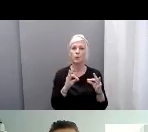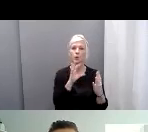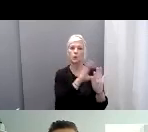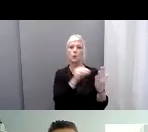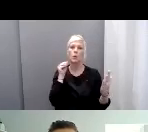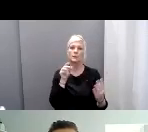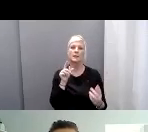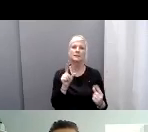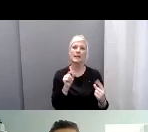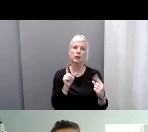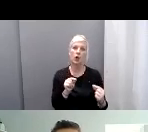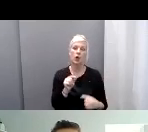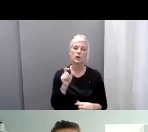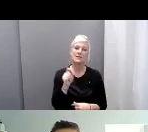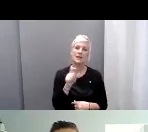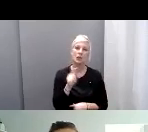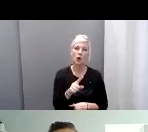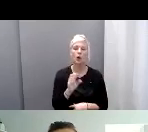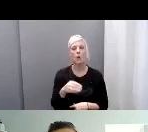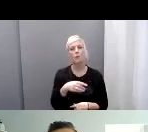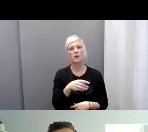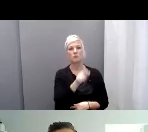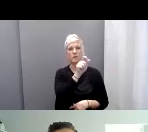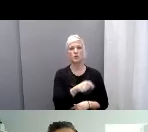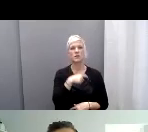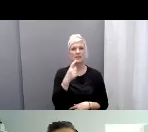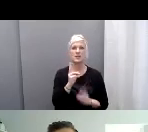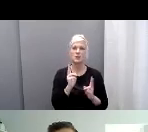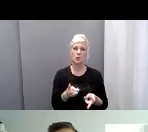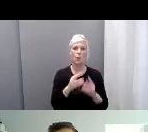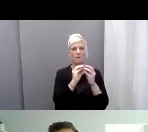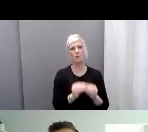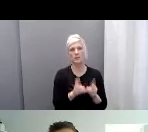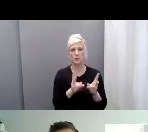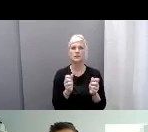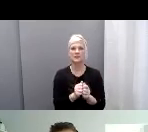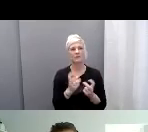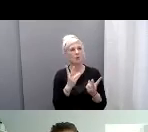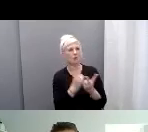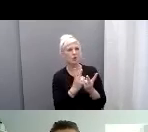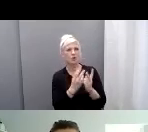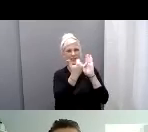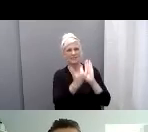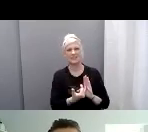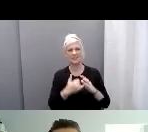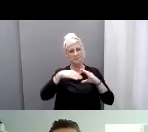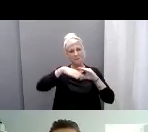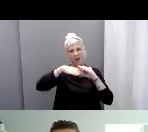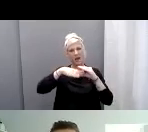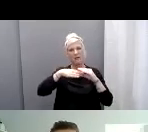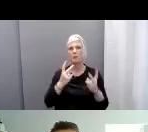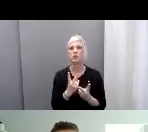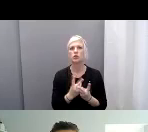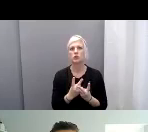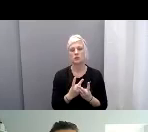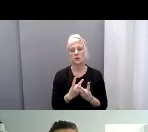det betyder när man säger en viss sak och så vidare. Så det här är ett ganska stort tema som man kan